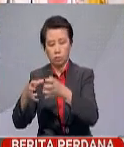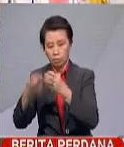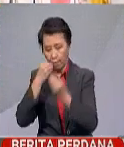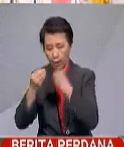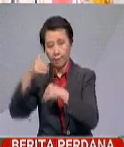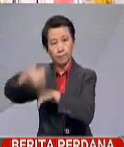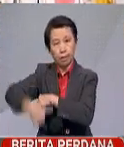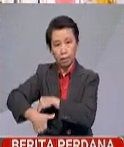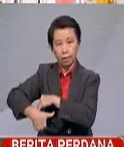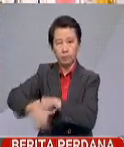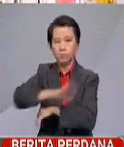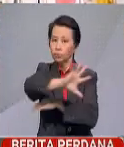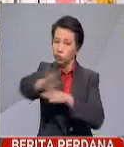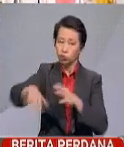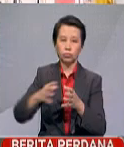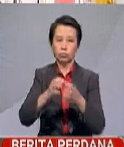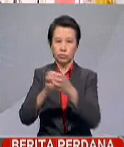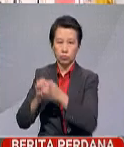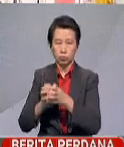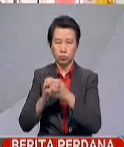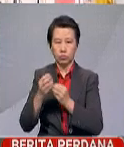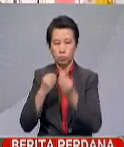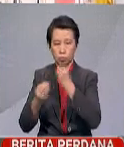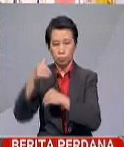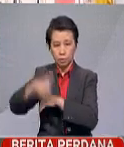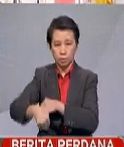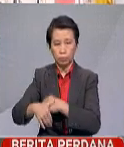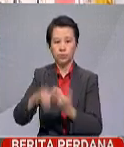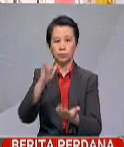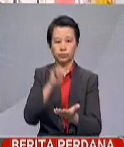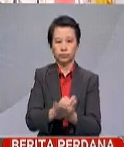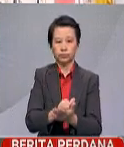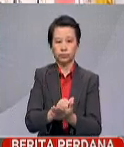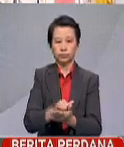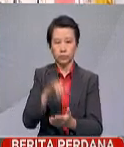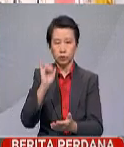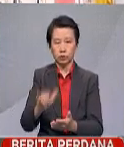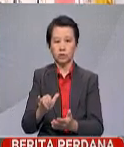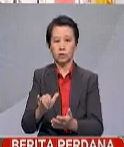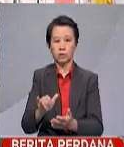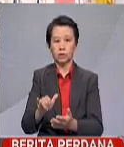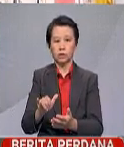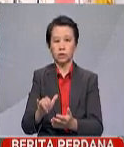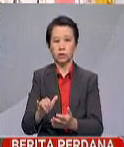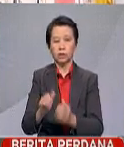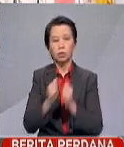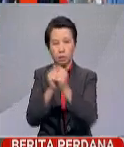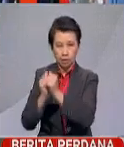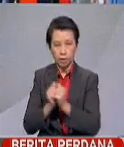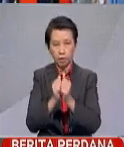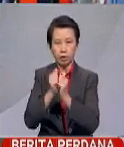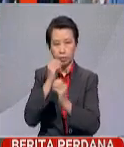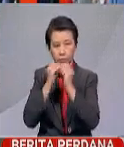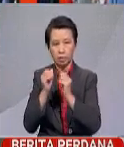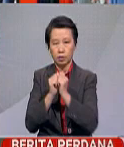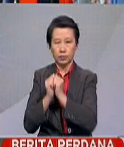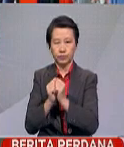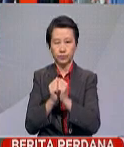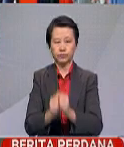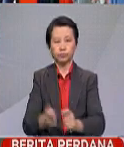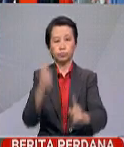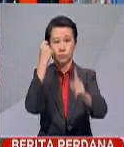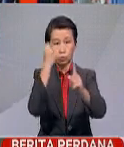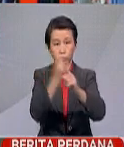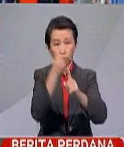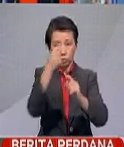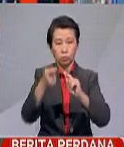malam semua sekali lah. Itu yang momen yang gathering lah. Tujuan dia